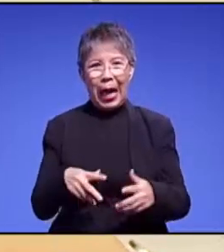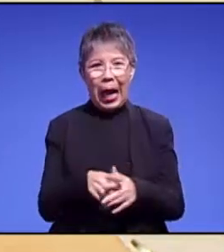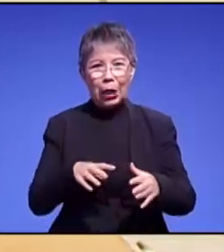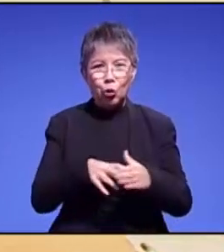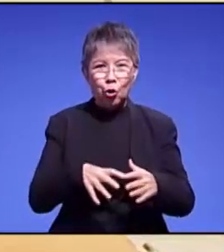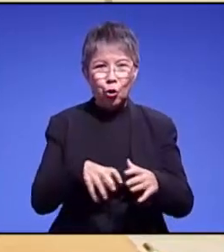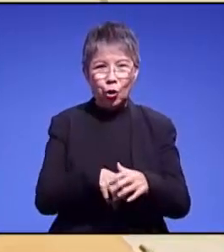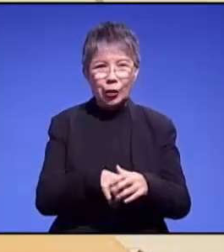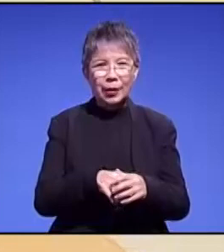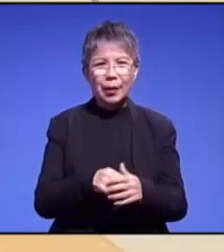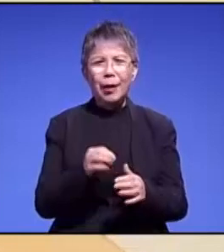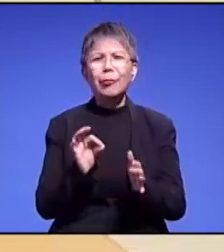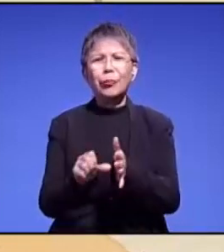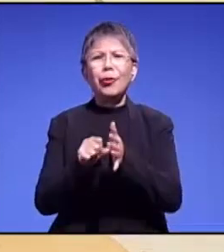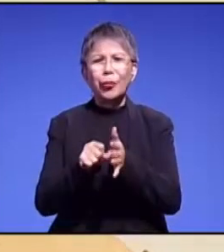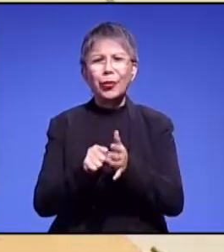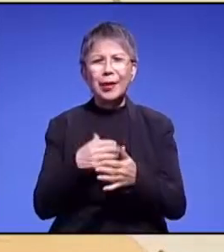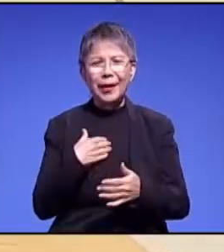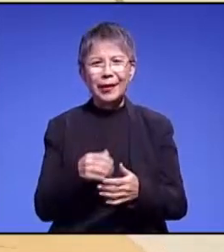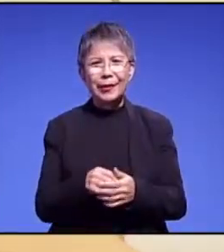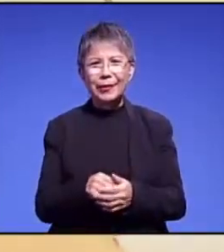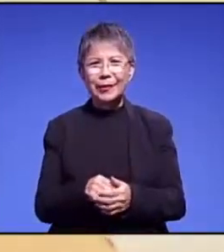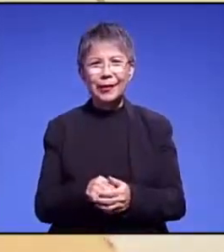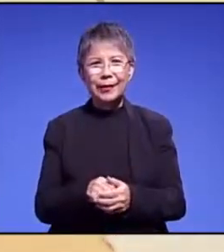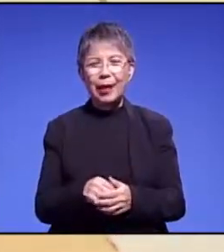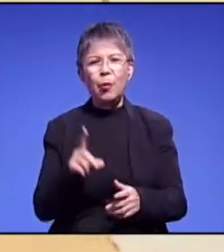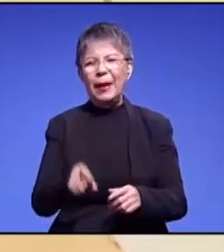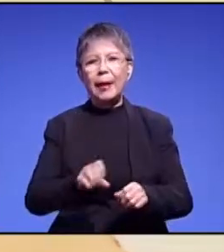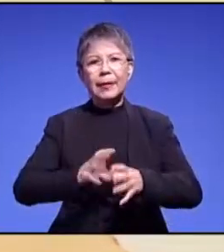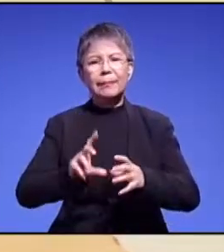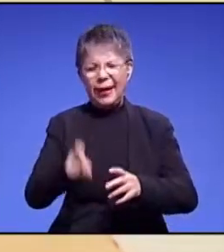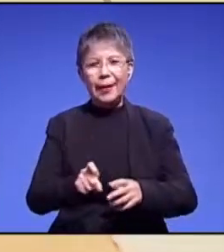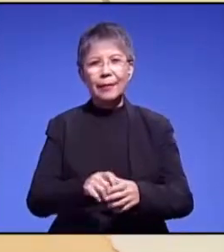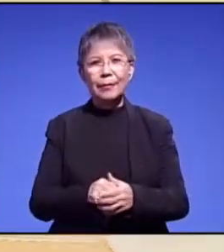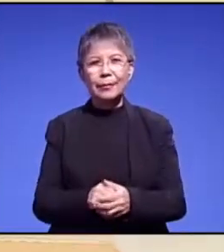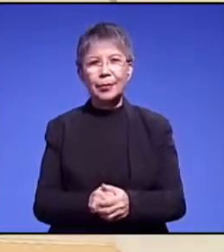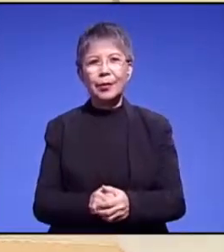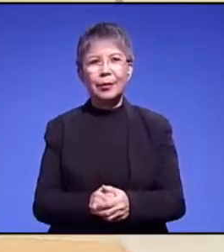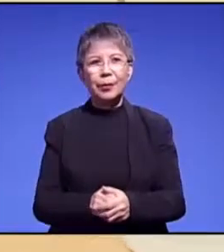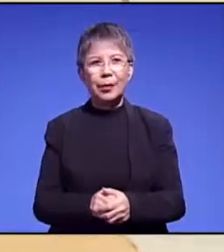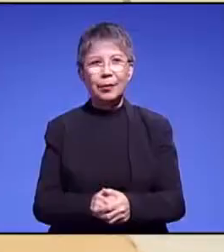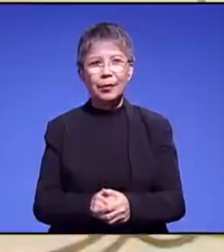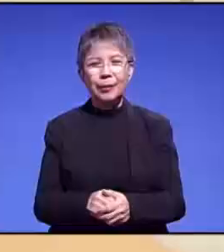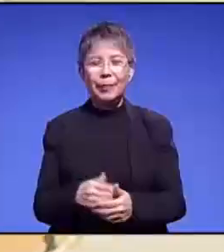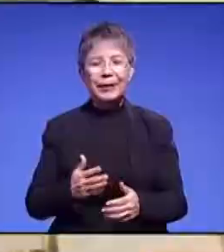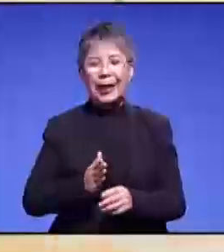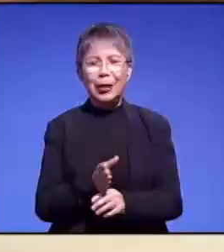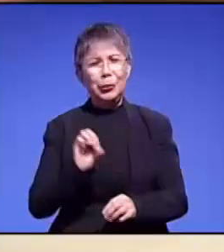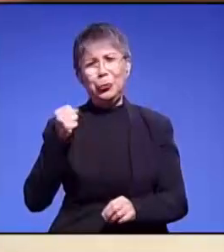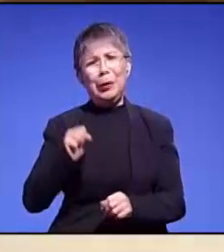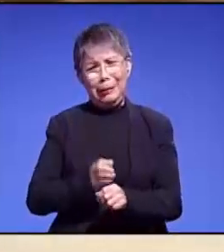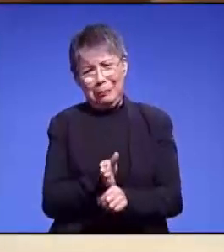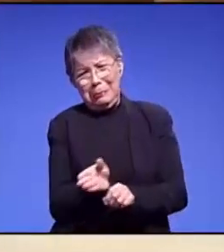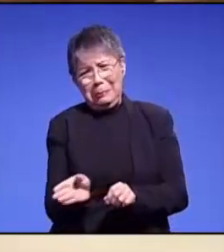nyangkut. Bang, tolong bang. Help. Matiin dulu aja. biasa, nggak bisa belok.